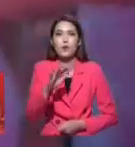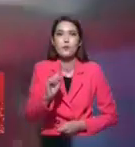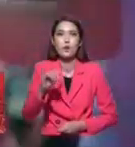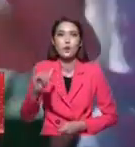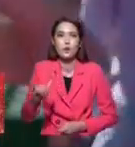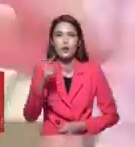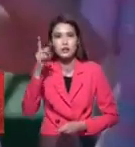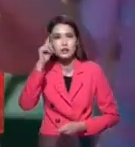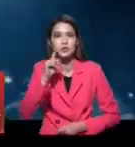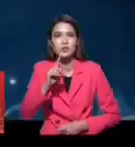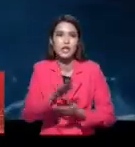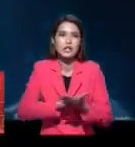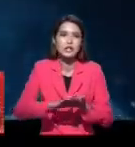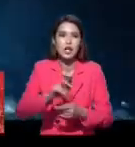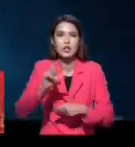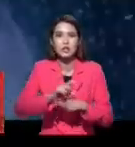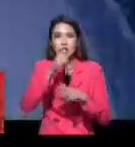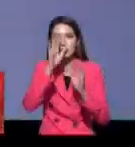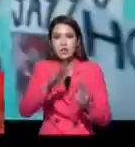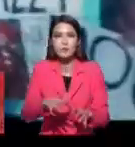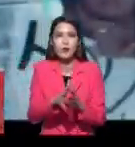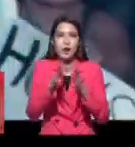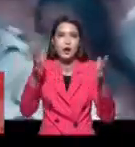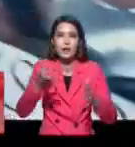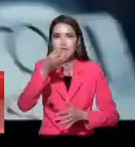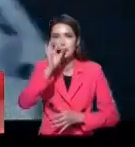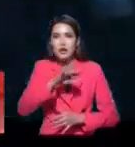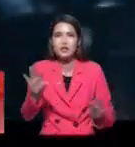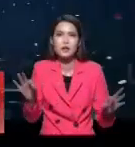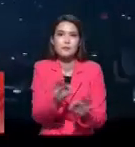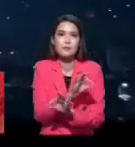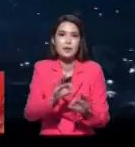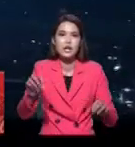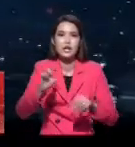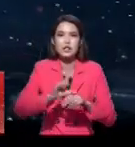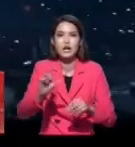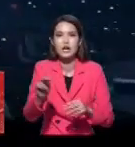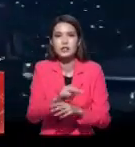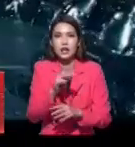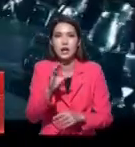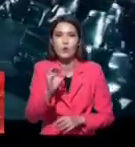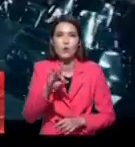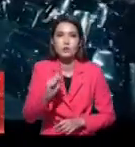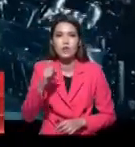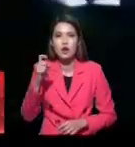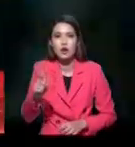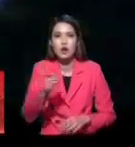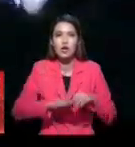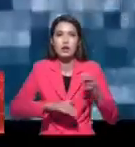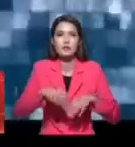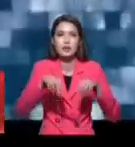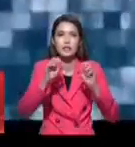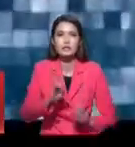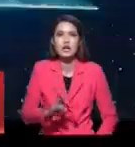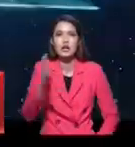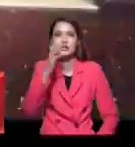Уинфри. Она отметила, что никакие слова не смогут описать огромный талант певицы. По словам редактора издания «Rule Halaf», этот